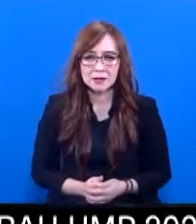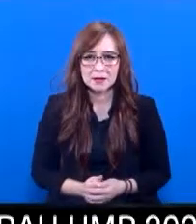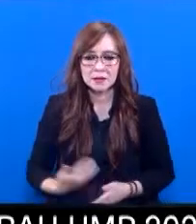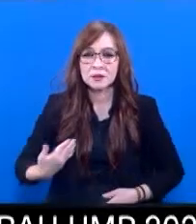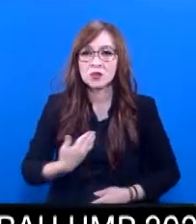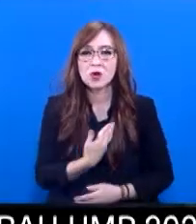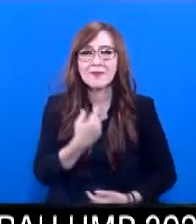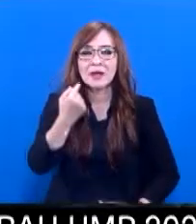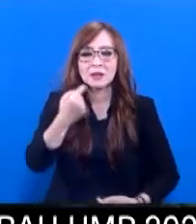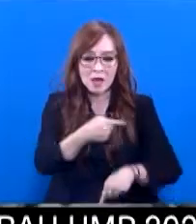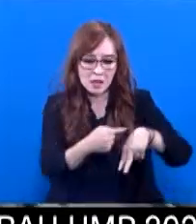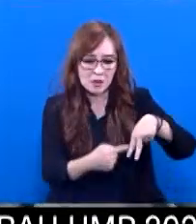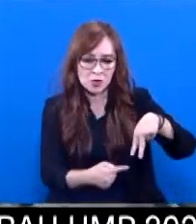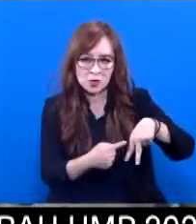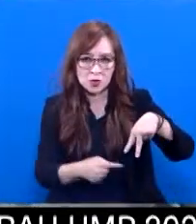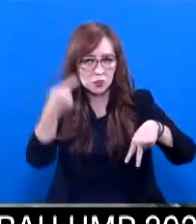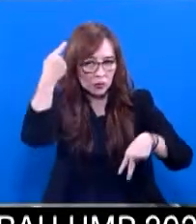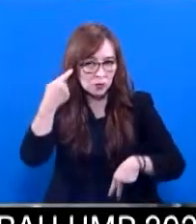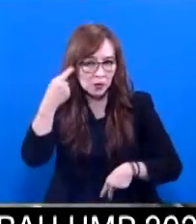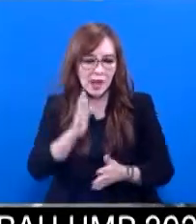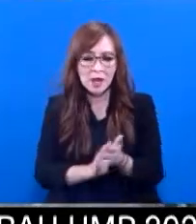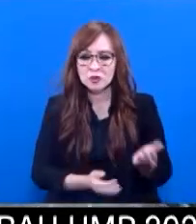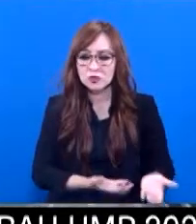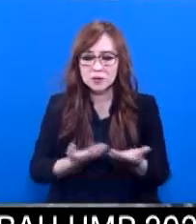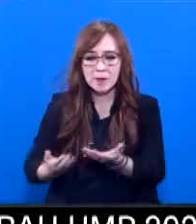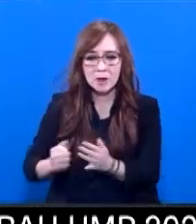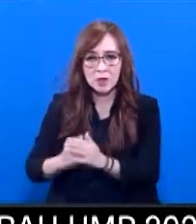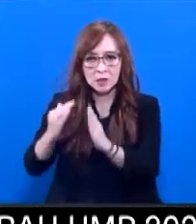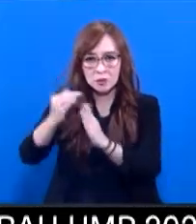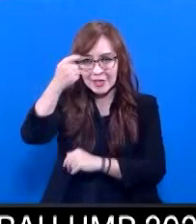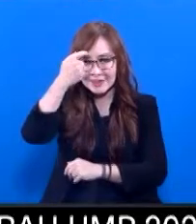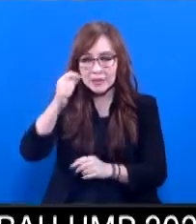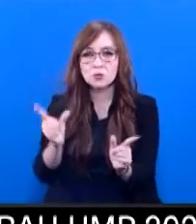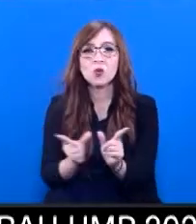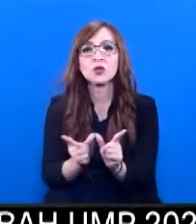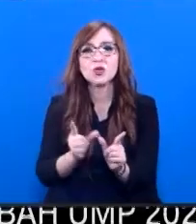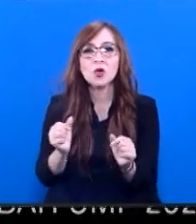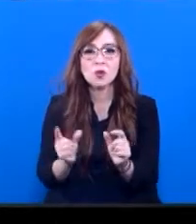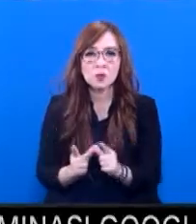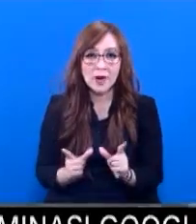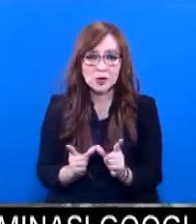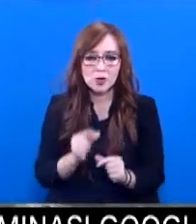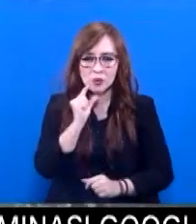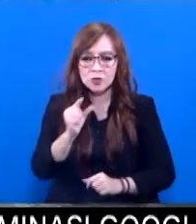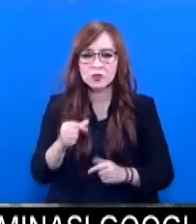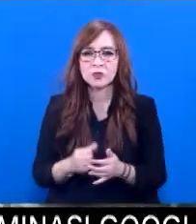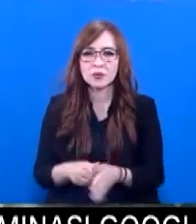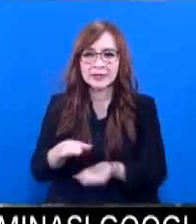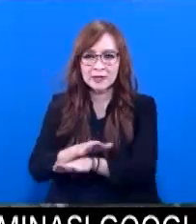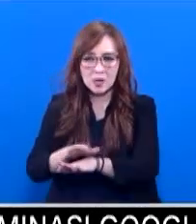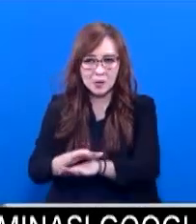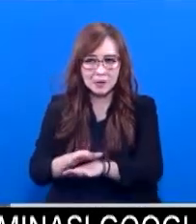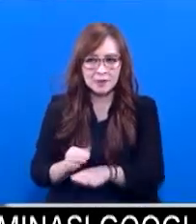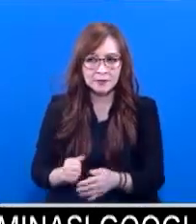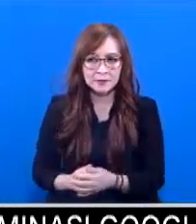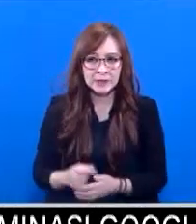Korban yang mengalami luka di kaki dan kepala langsung dievakuasi ke Rumah Sakit Mojowarno untuk mendapatkan pertolongan. Mobil ET300